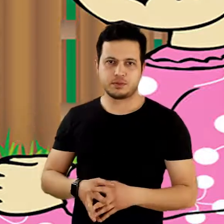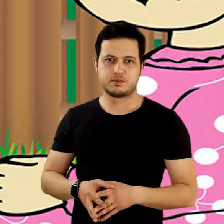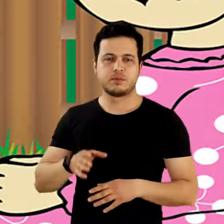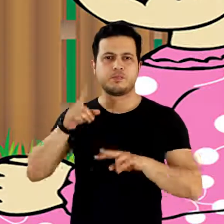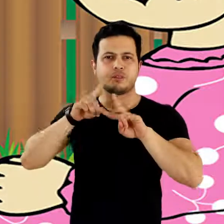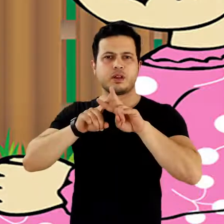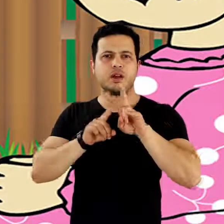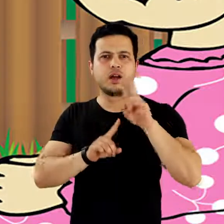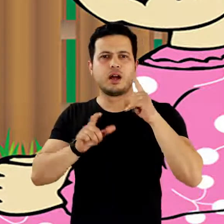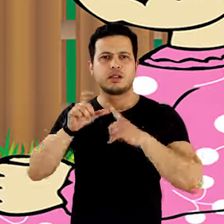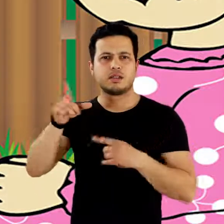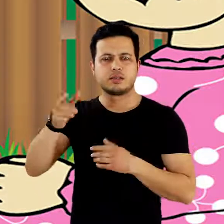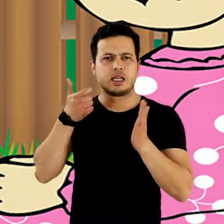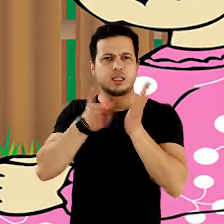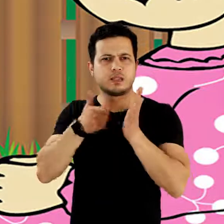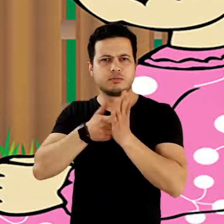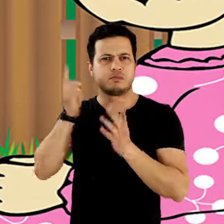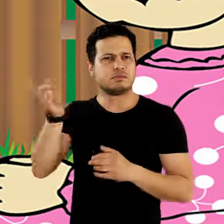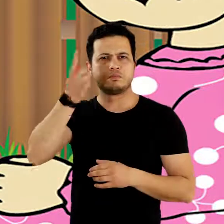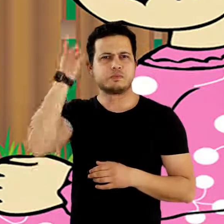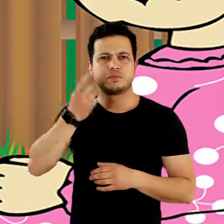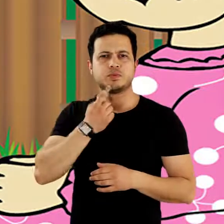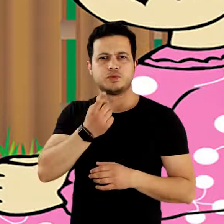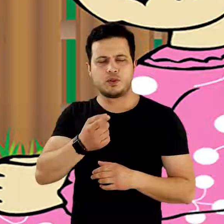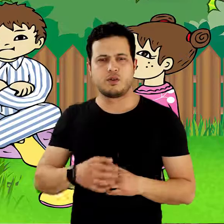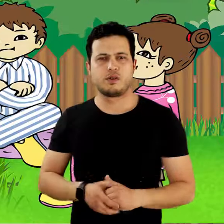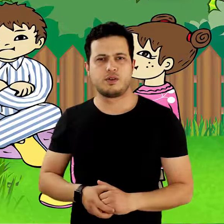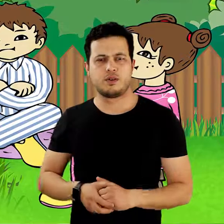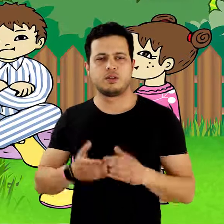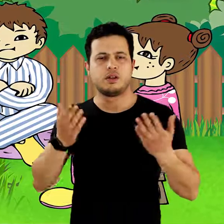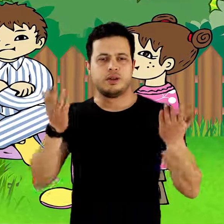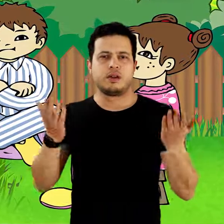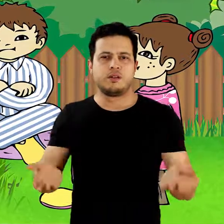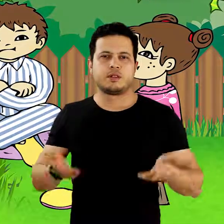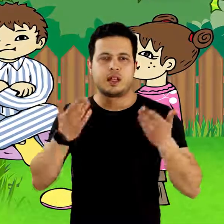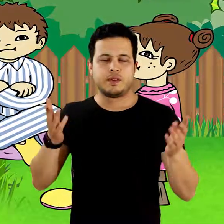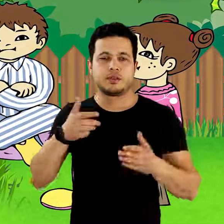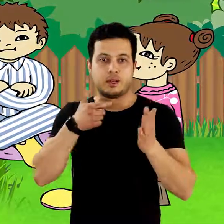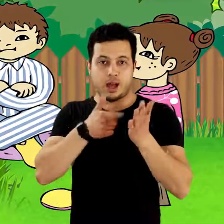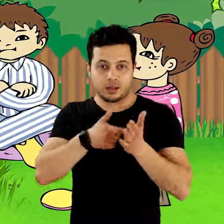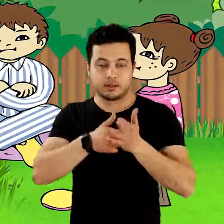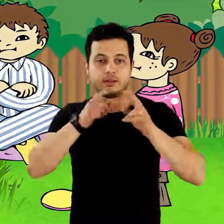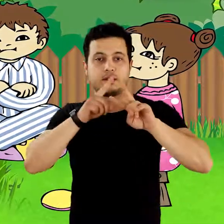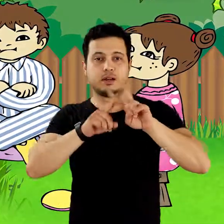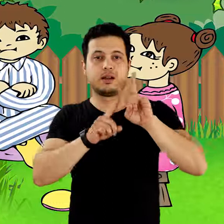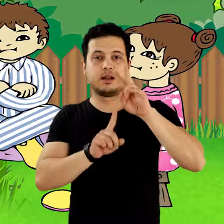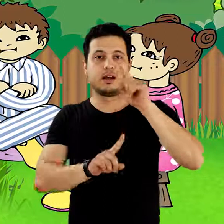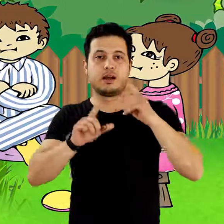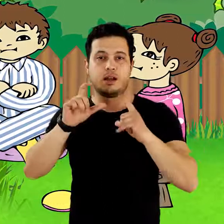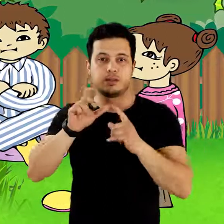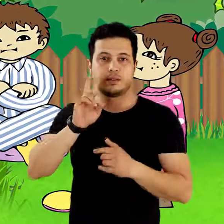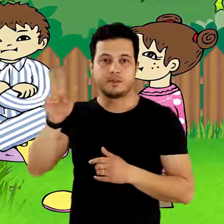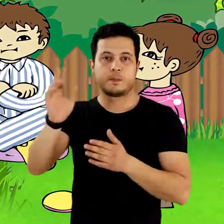Akis diye isim mi olur dede? O ne biçim bir isim? Evet, evet. Akis. Akis'in